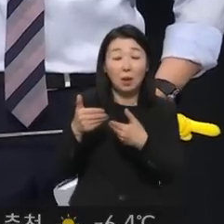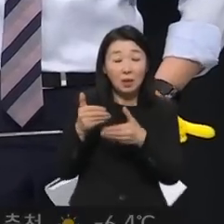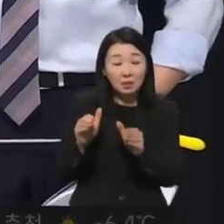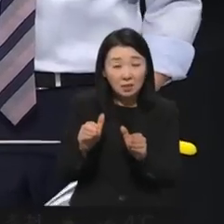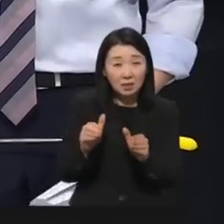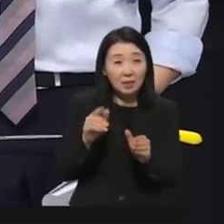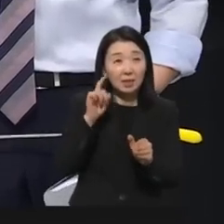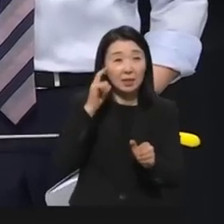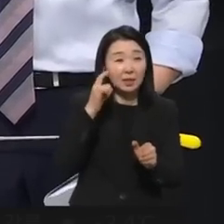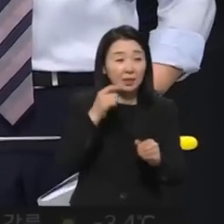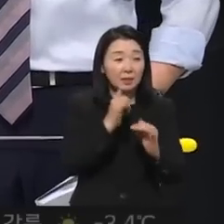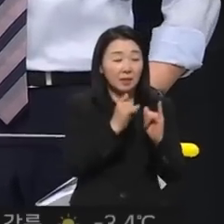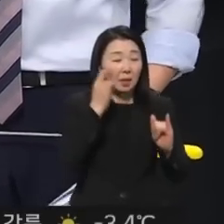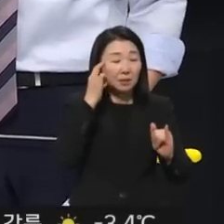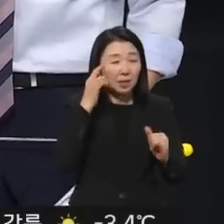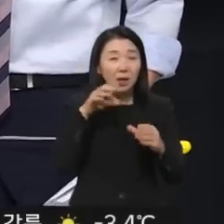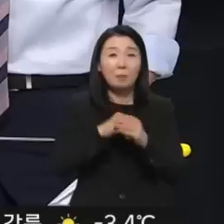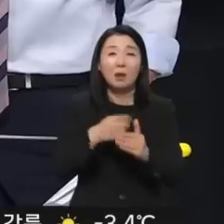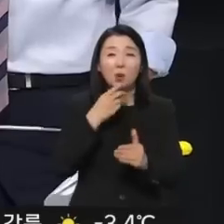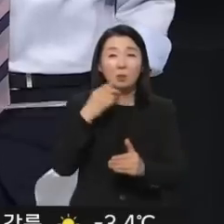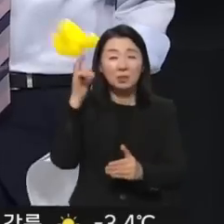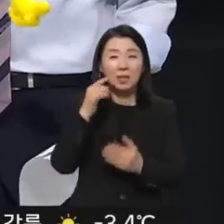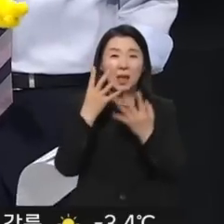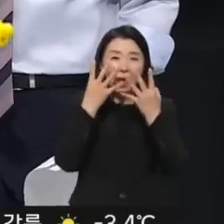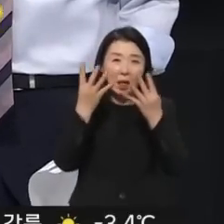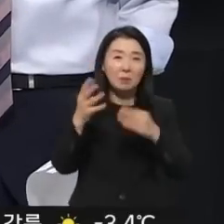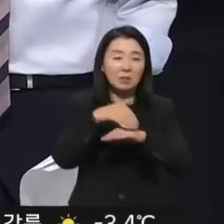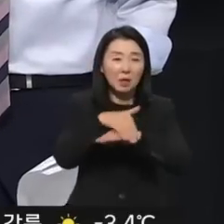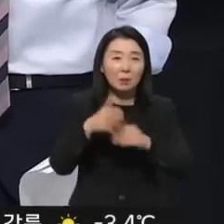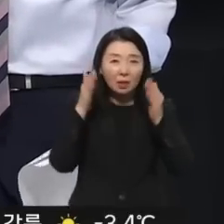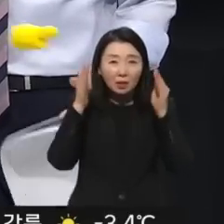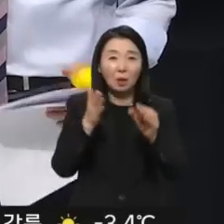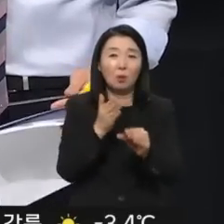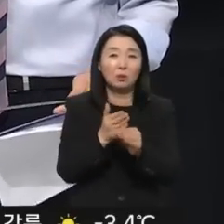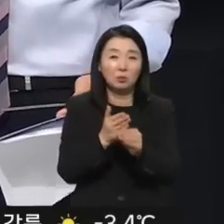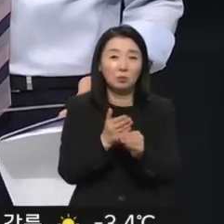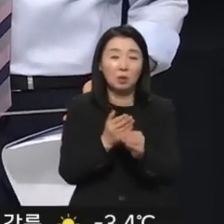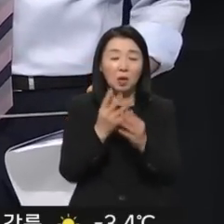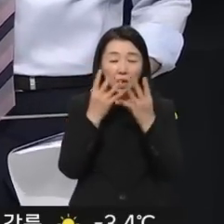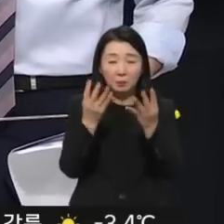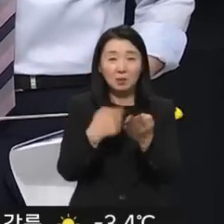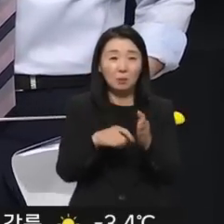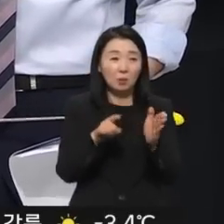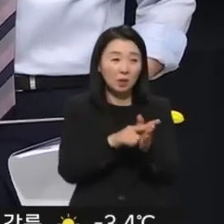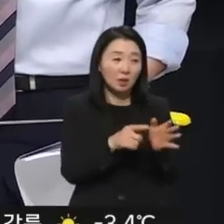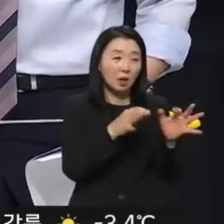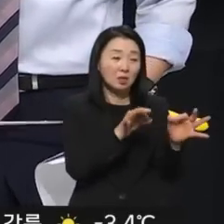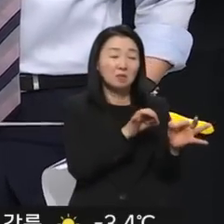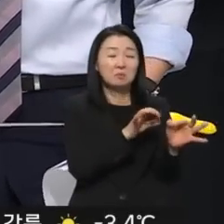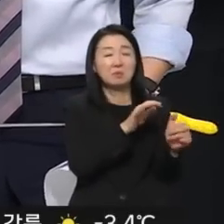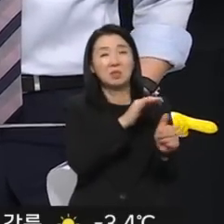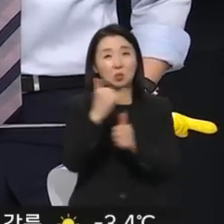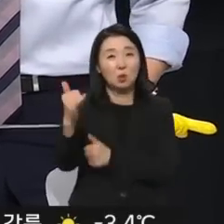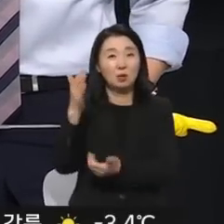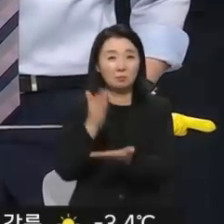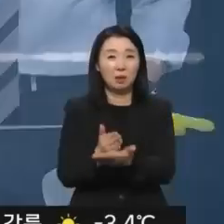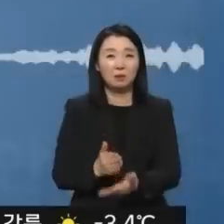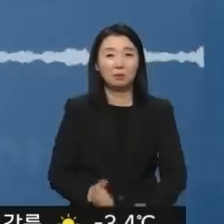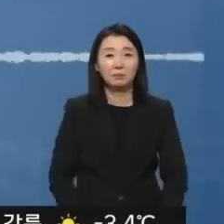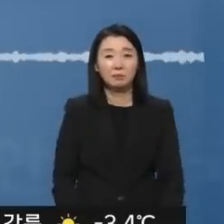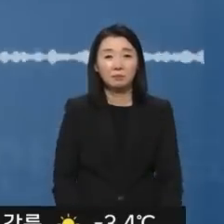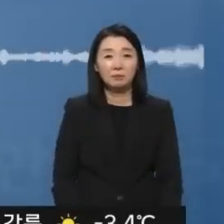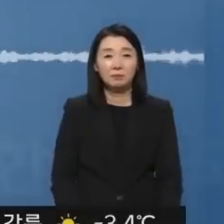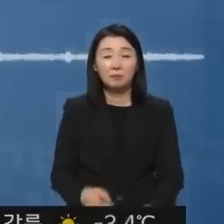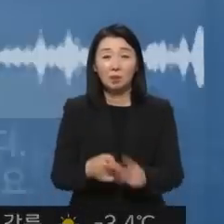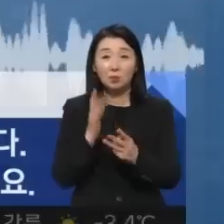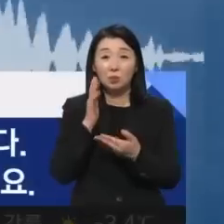사면을 무리하게 추진하고 있다고 비판했는데요. MB 사면을 위해 김 전 지사를 이용하지 말라고 꼬집었습니다.